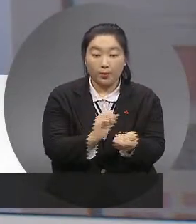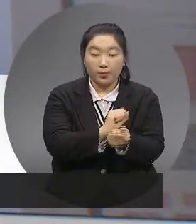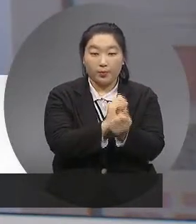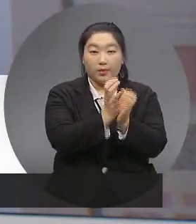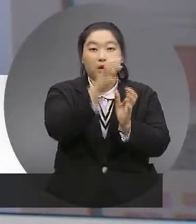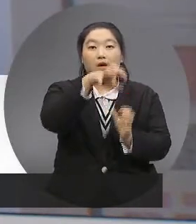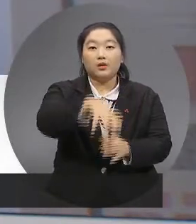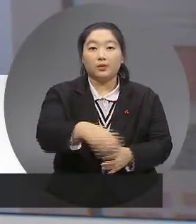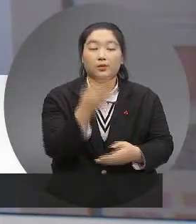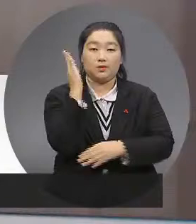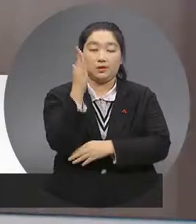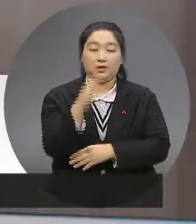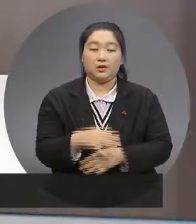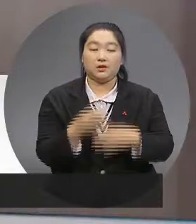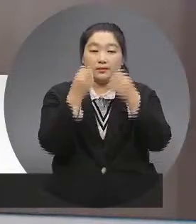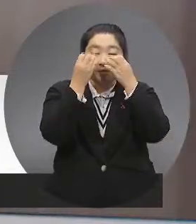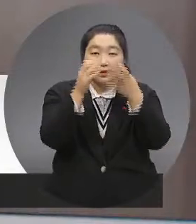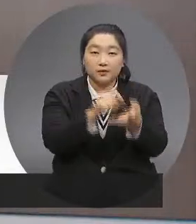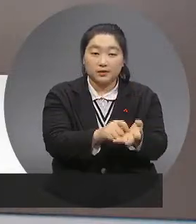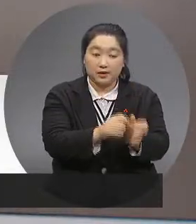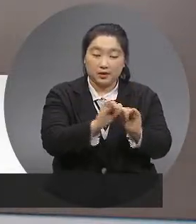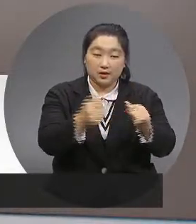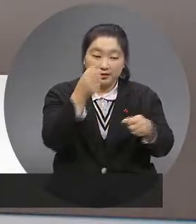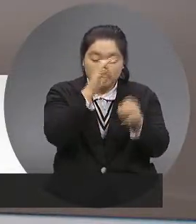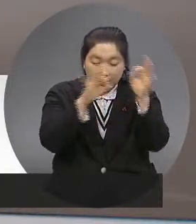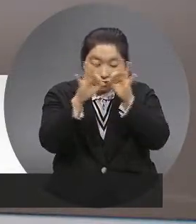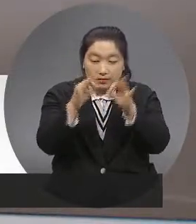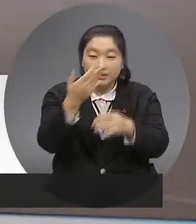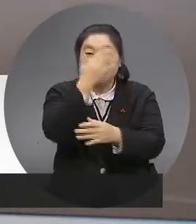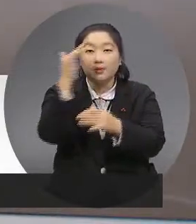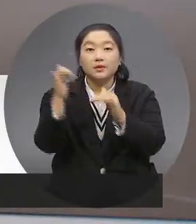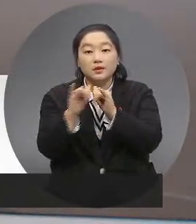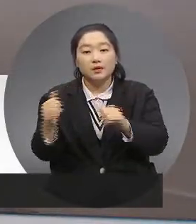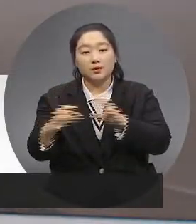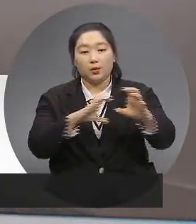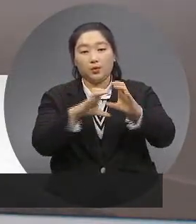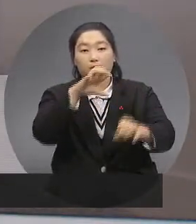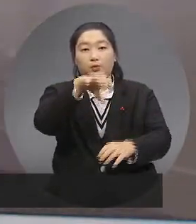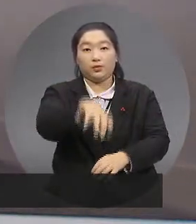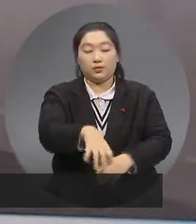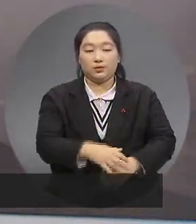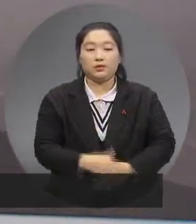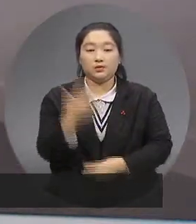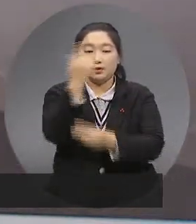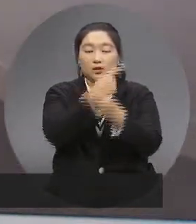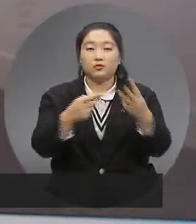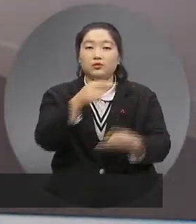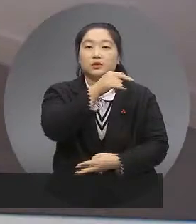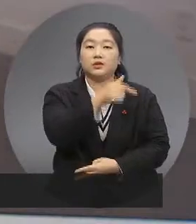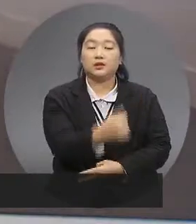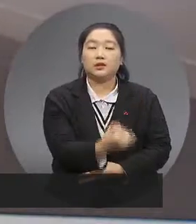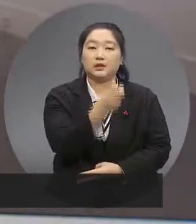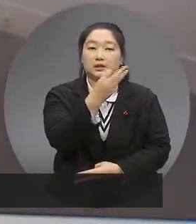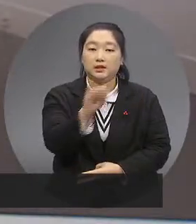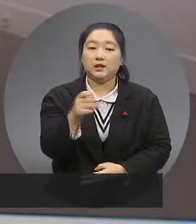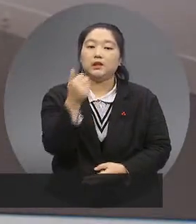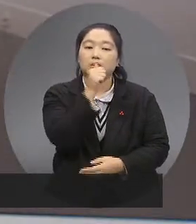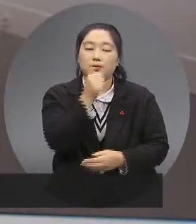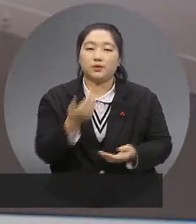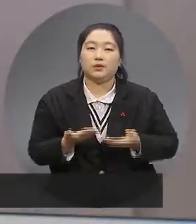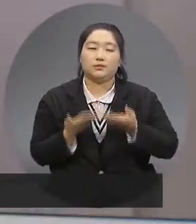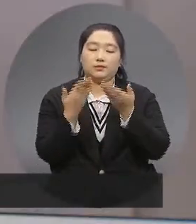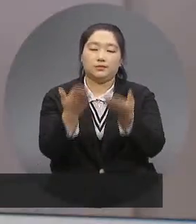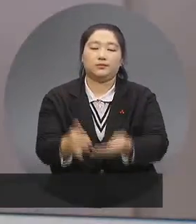이야기입니다. 신진 작가를 발굴하고 젊은 문화인들의 소통의 장이 되고 있는 청주 느티를 조미애 기자가